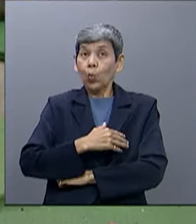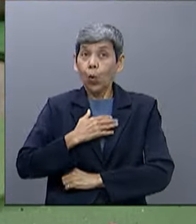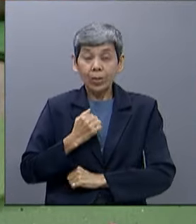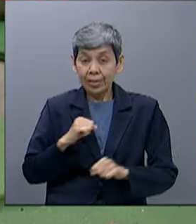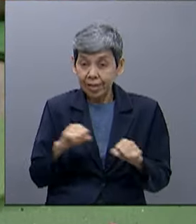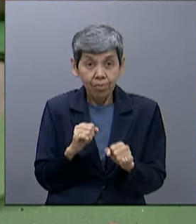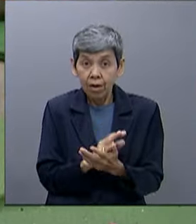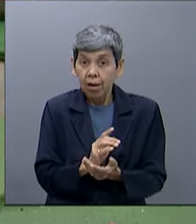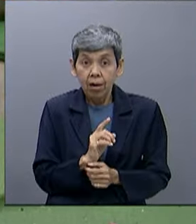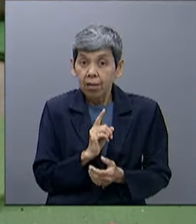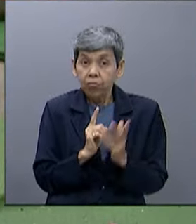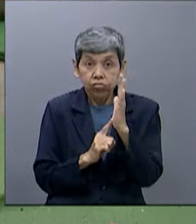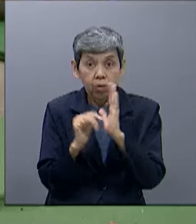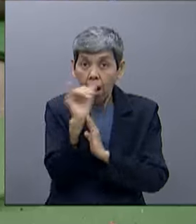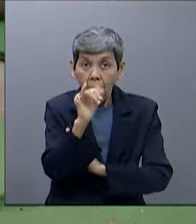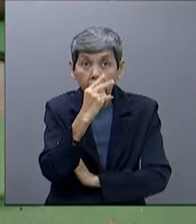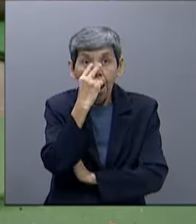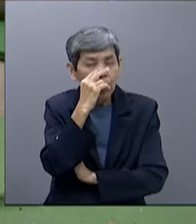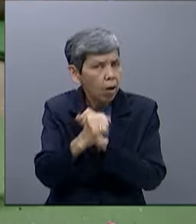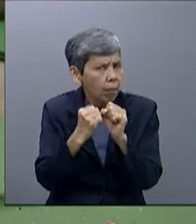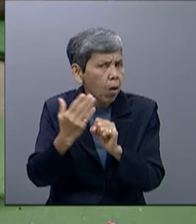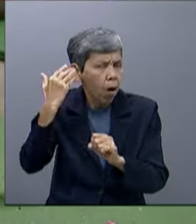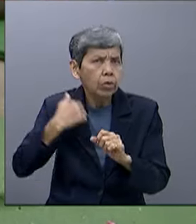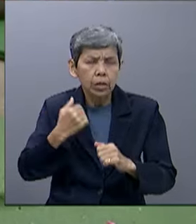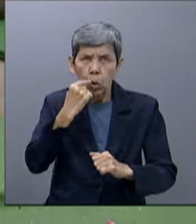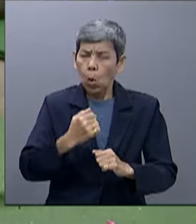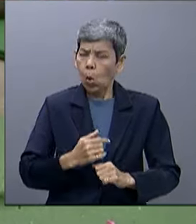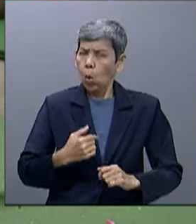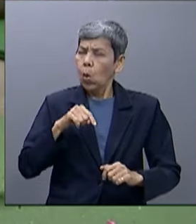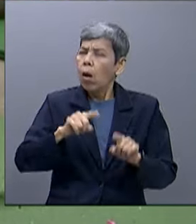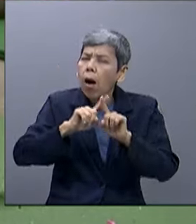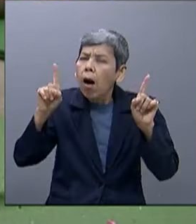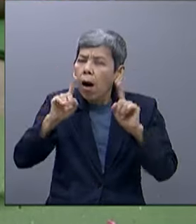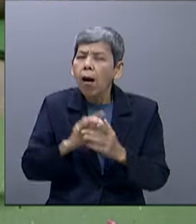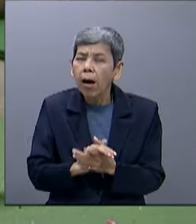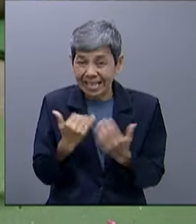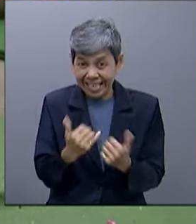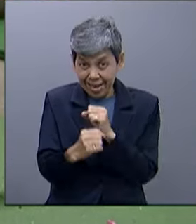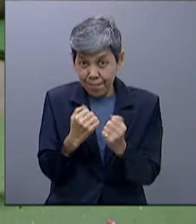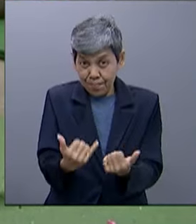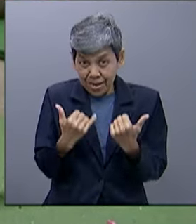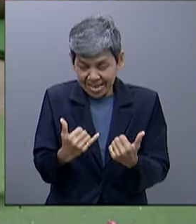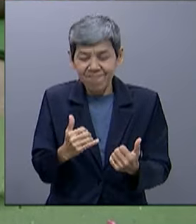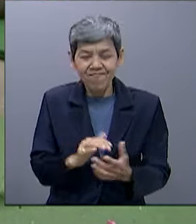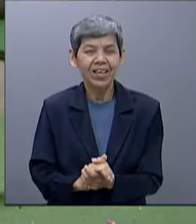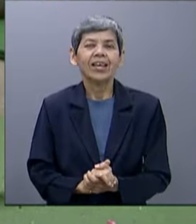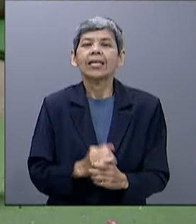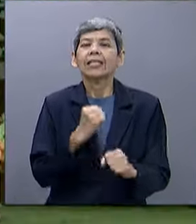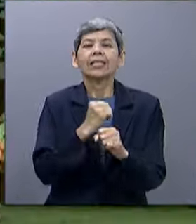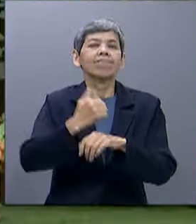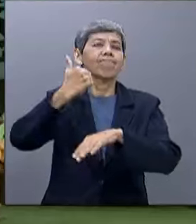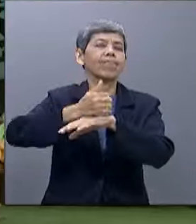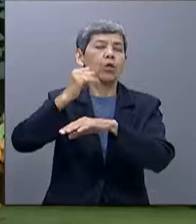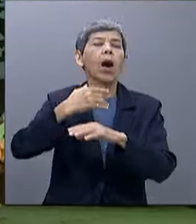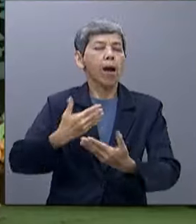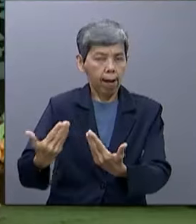งวันแห่นะผมรู้สึกว่าบรรยากาศจะไม่ค่อยเหมือนปีก่อนๆปีนี้มันมีความแตกต่างยังไงบ้างคร ับ ใช่ค่ะปีนี้นะคะนอกจากว่าจะเป็นนโยบายท่านผู้ว่าแล้วที่ก